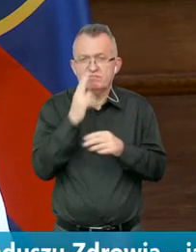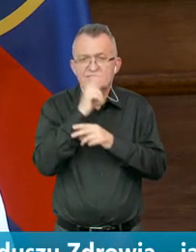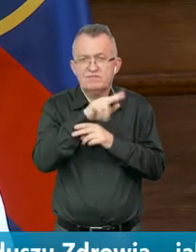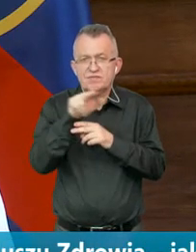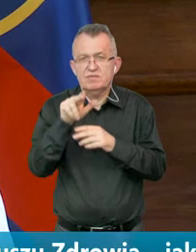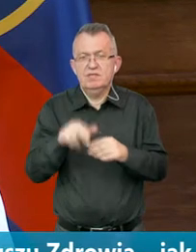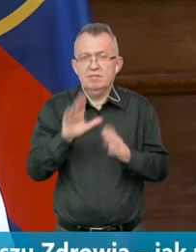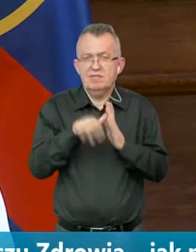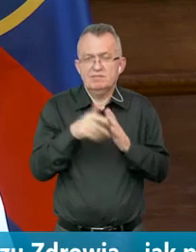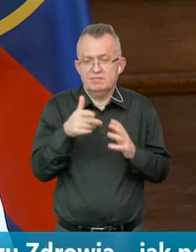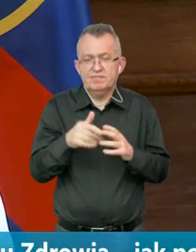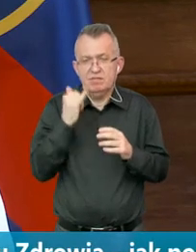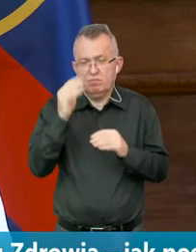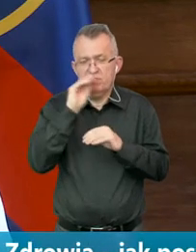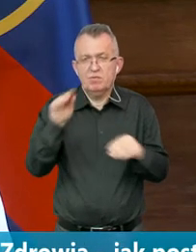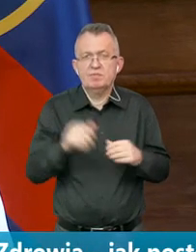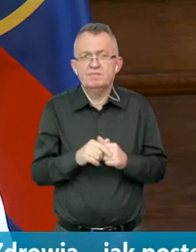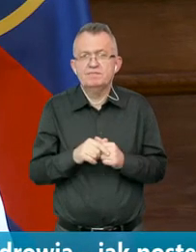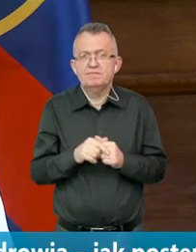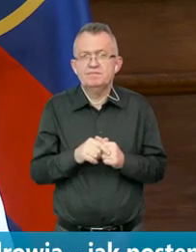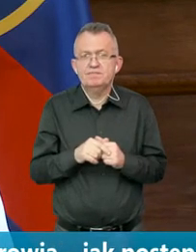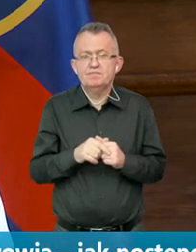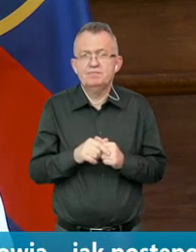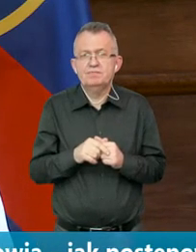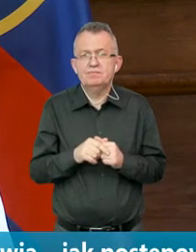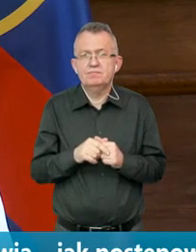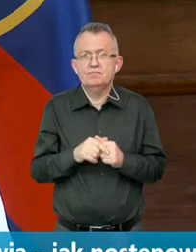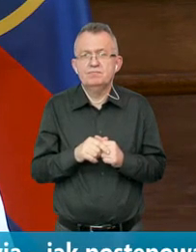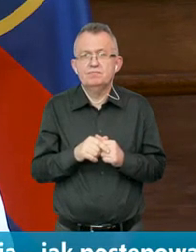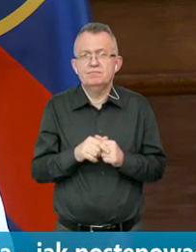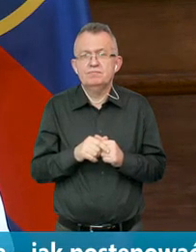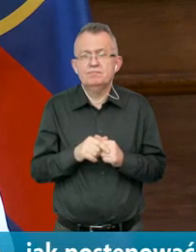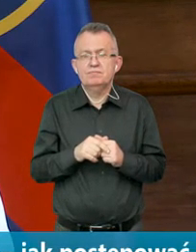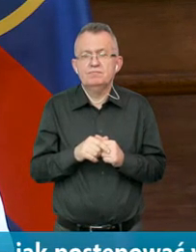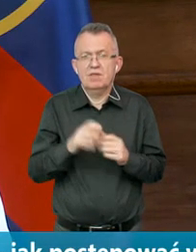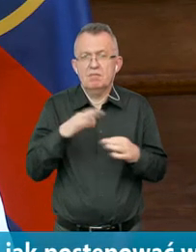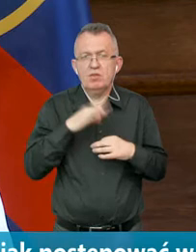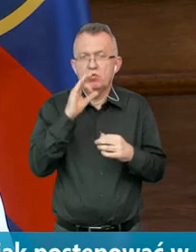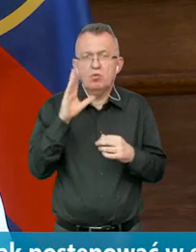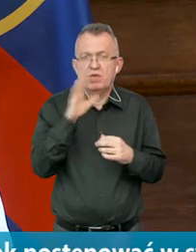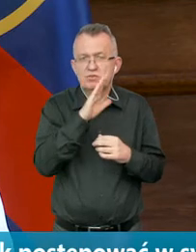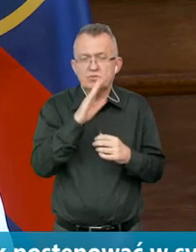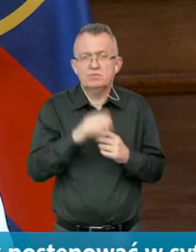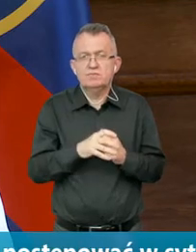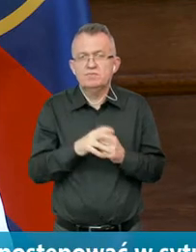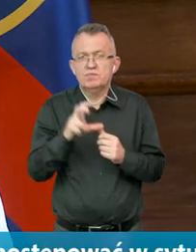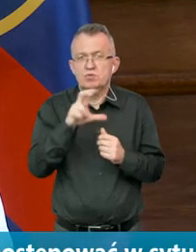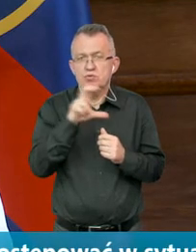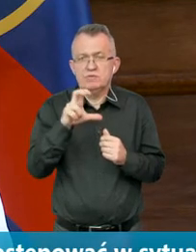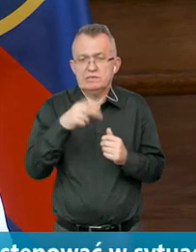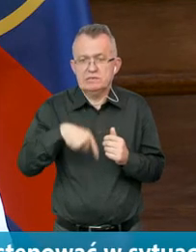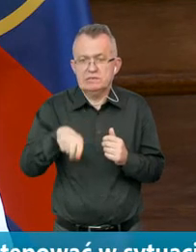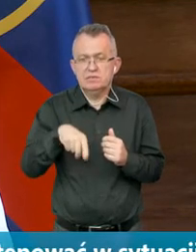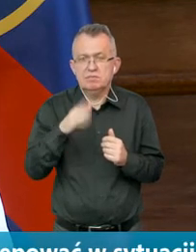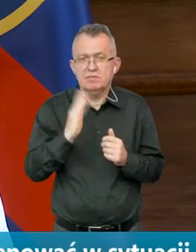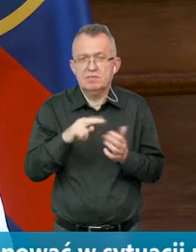i o czym na pewno poinformujemy. Pan Tomasz, witam. Czy w najbliższej przyszłości